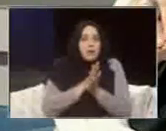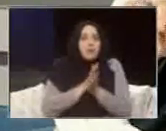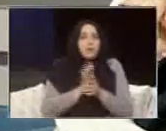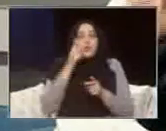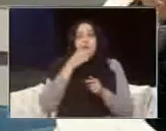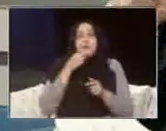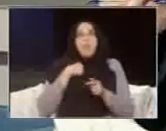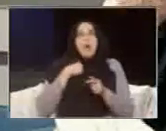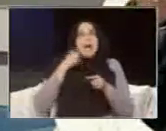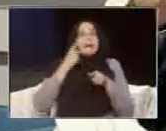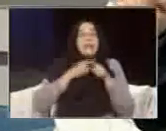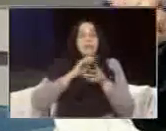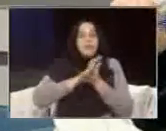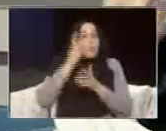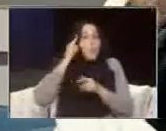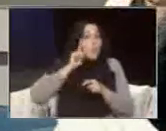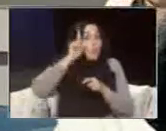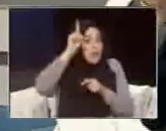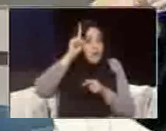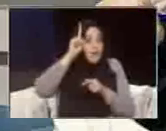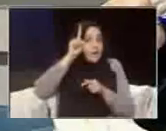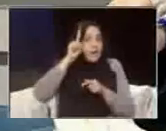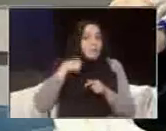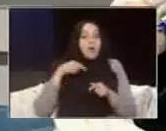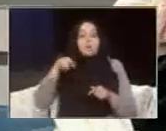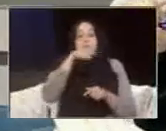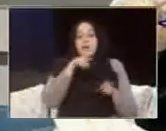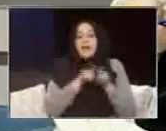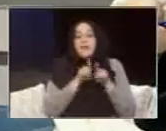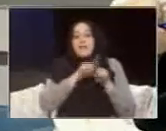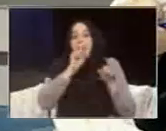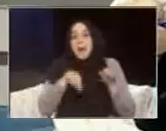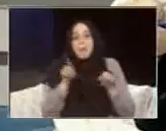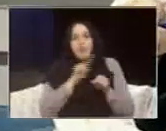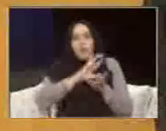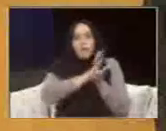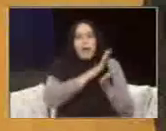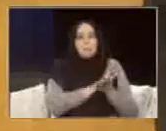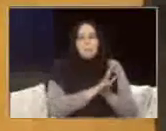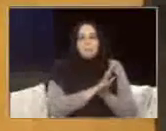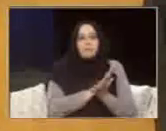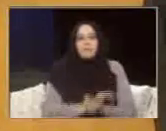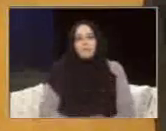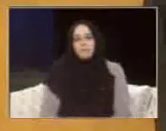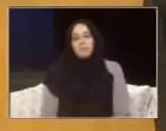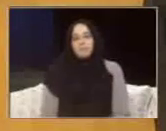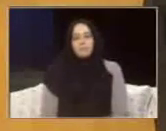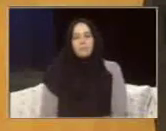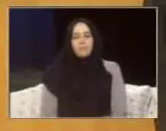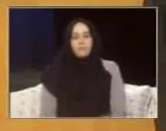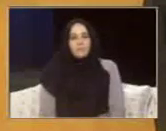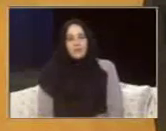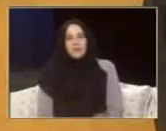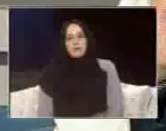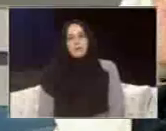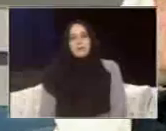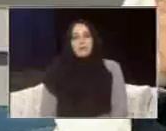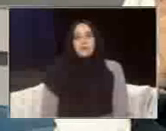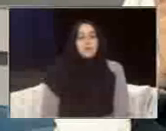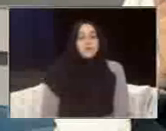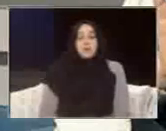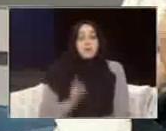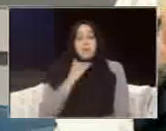على نفسي وجعلته بينكم محرما فلا تظلموا. الظلم ماهوش مليح